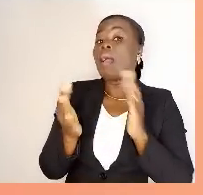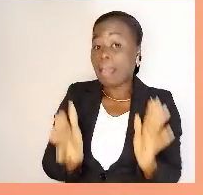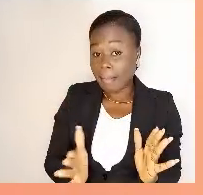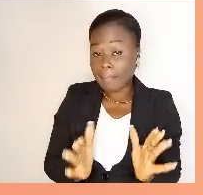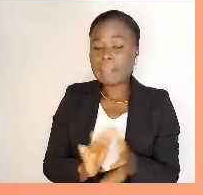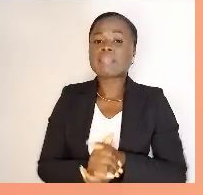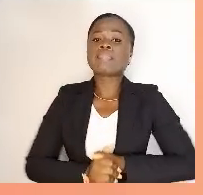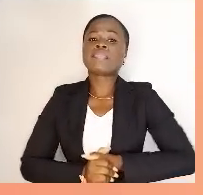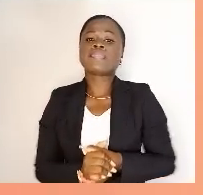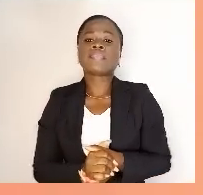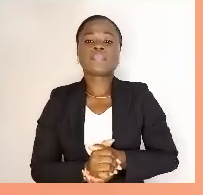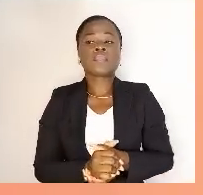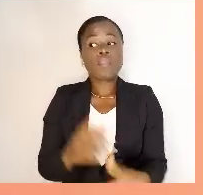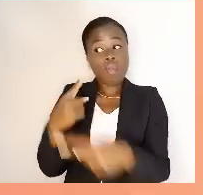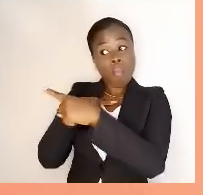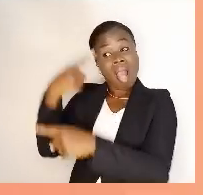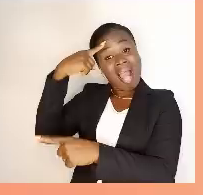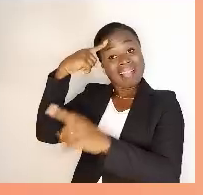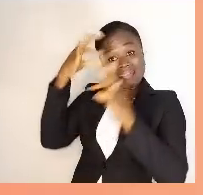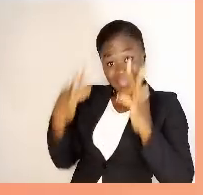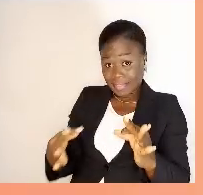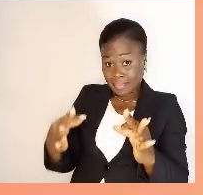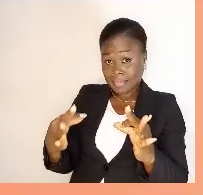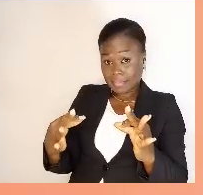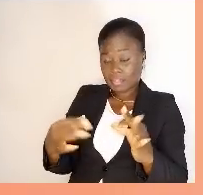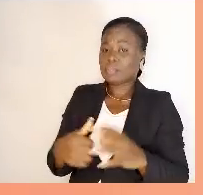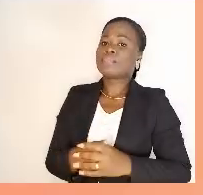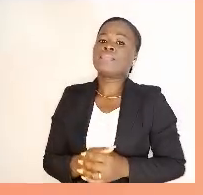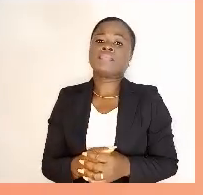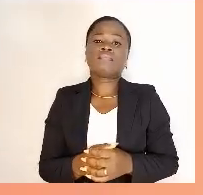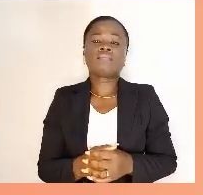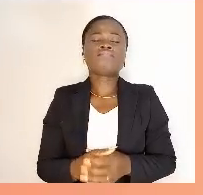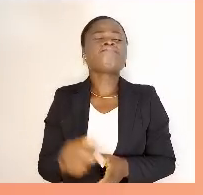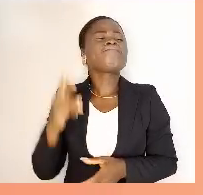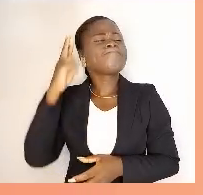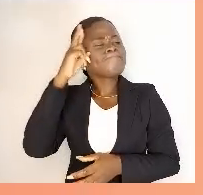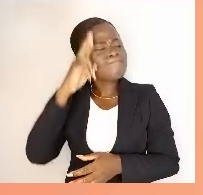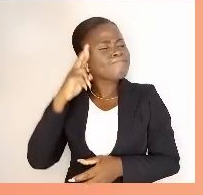Mes chers compatriotes, ma décision,